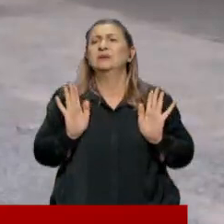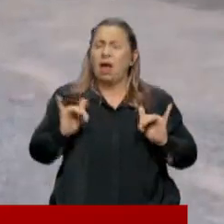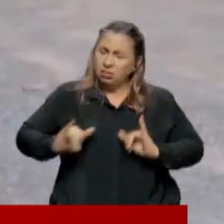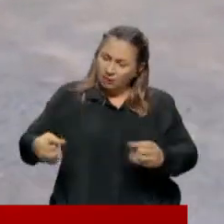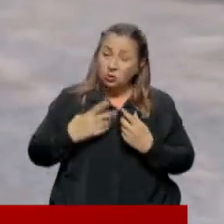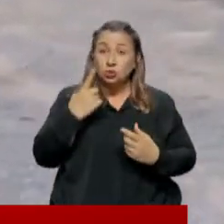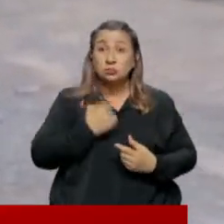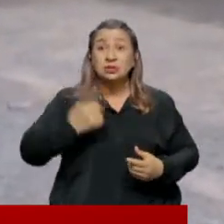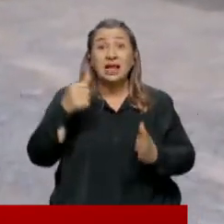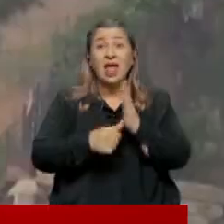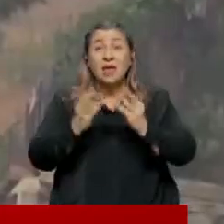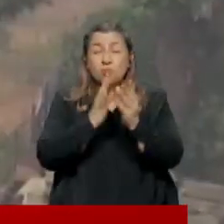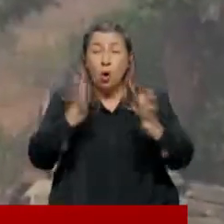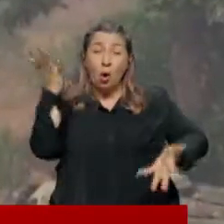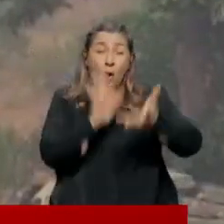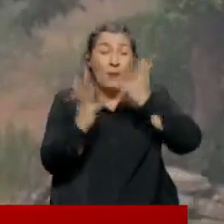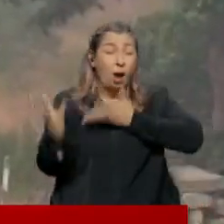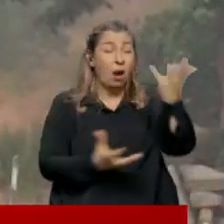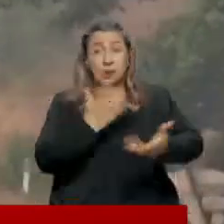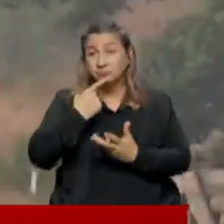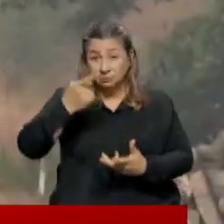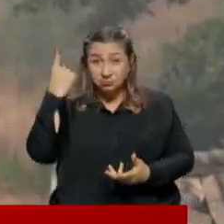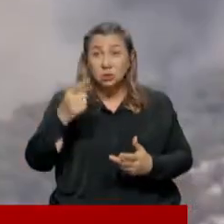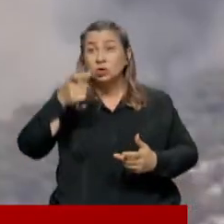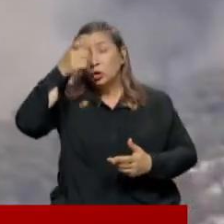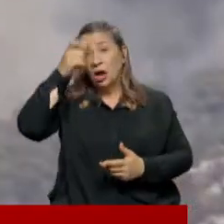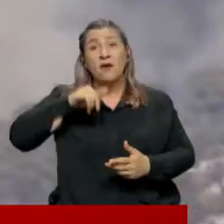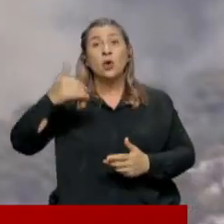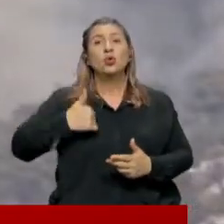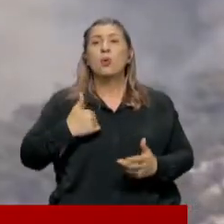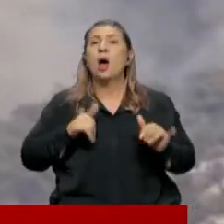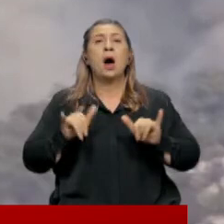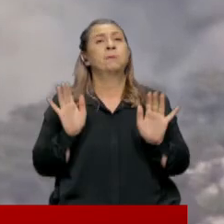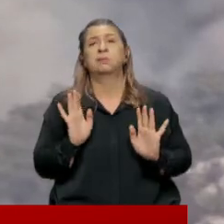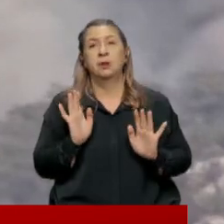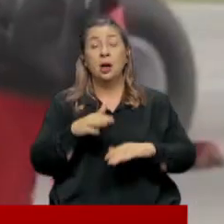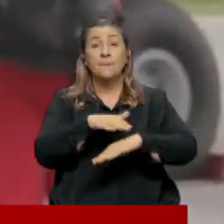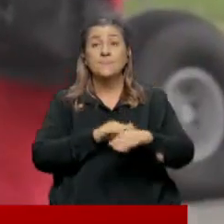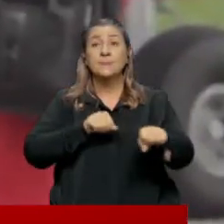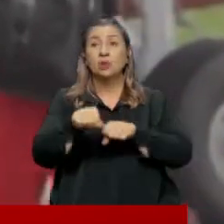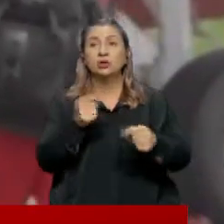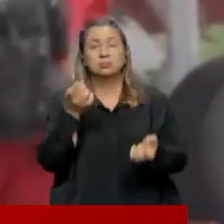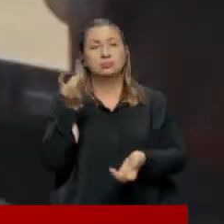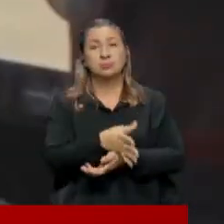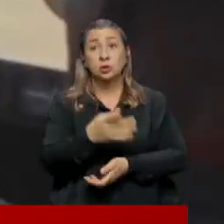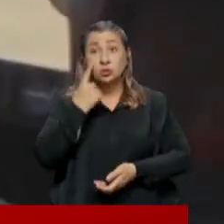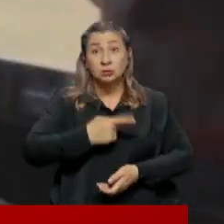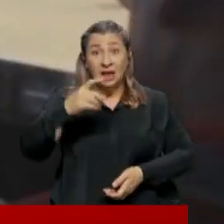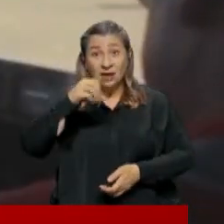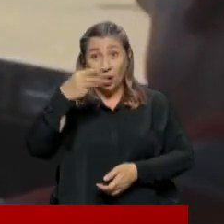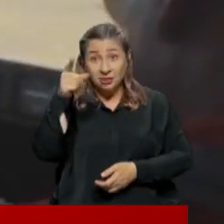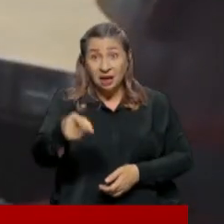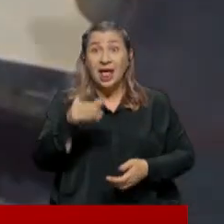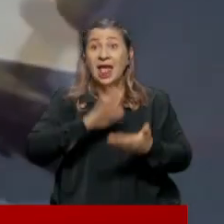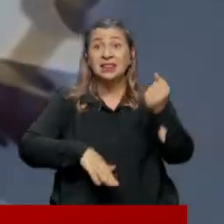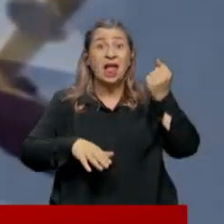çıkarmasınlar. Cumhuriyet tarihinin en büyük orman yangınları yaşanırken Türk Hava Kurumu'nun uçakları havalanmadı. Pilotları işten çıkarıldı. Cumhurbaşkanı Erdoğan